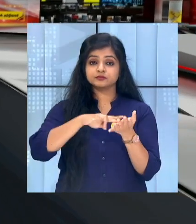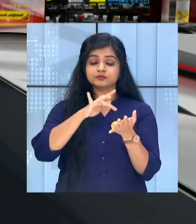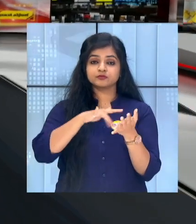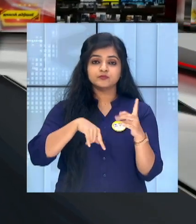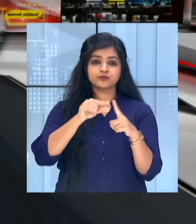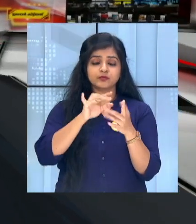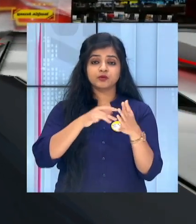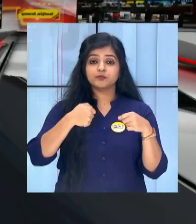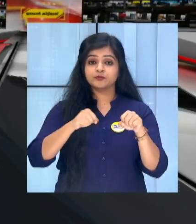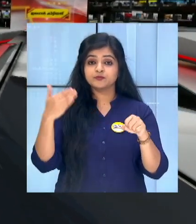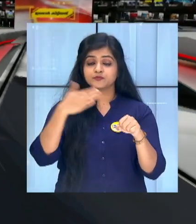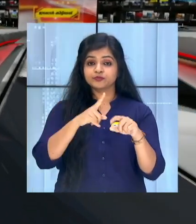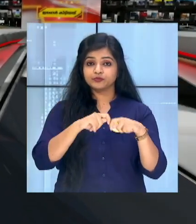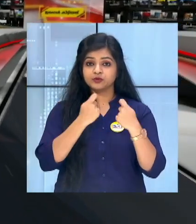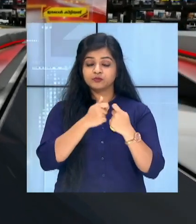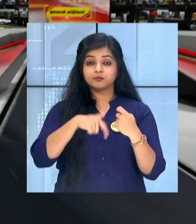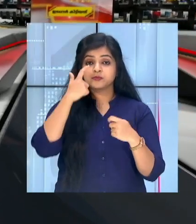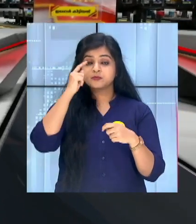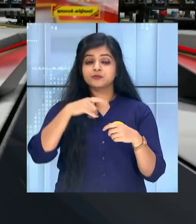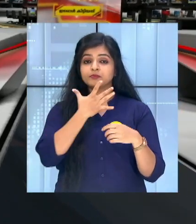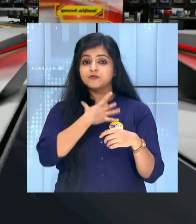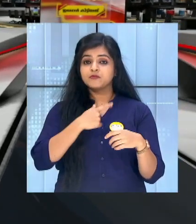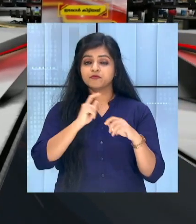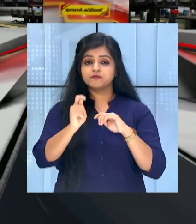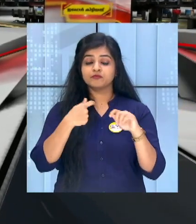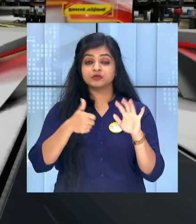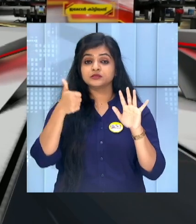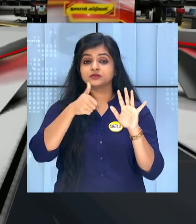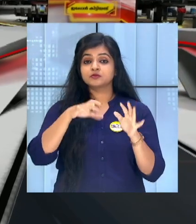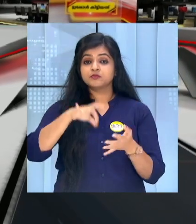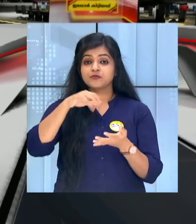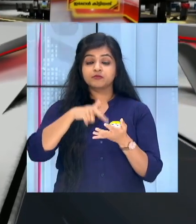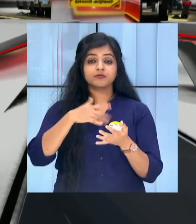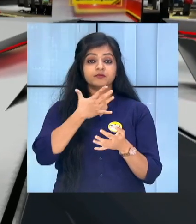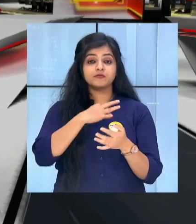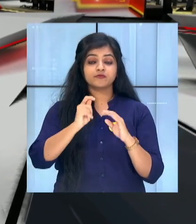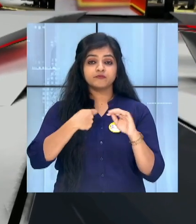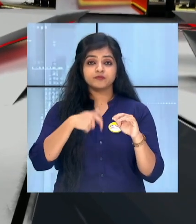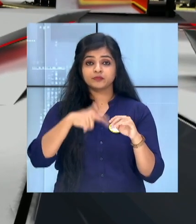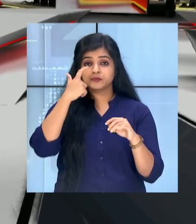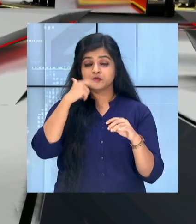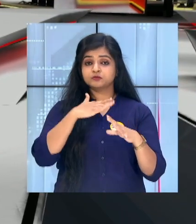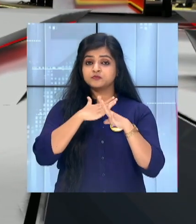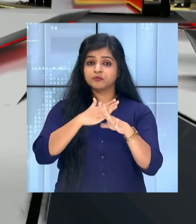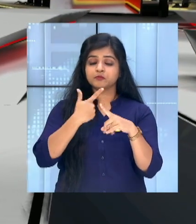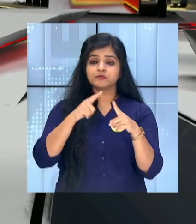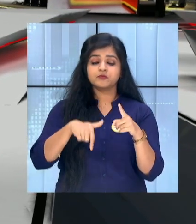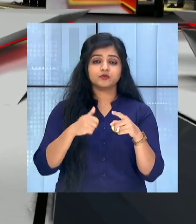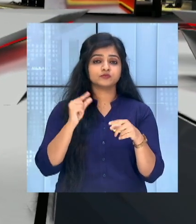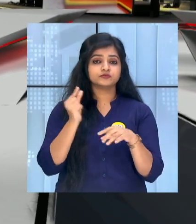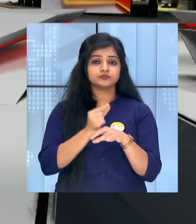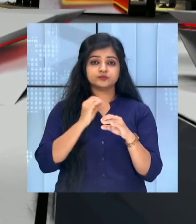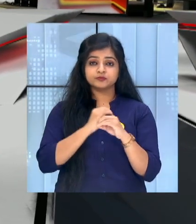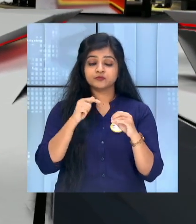നെയ്യാറ്റിൻകര പ്ലാമൂട്ടിൽ ബൈക്കിലെത്തിയ സംഘം സ്ത്രീയുടെ മാല കവർന്നു. 6 പവന്റെ മാലയാണ് കവർന്നത്. സ്ത്രീ ചെറുത്തു നിൽക്കാൻ ശ്രമിച്ചെങ്കിലും ഫലമുണ്ടായില്ല. പോലീസിൽ